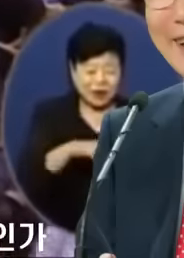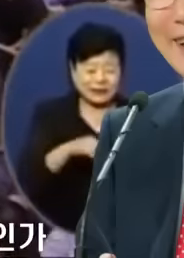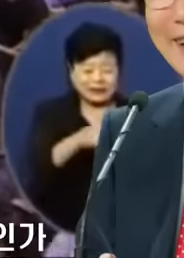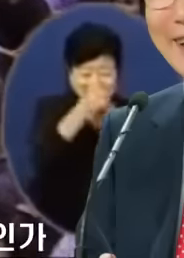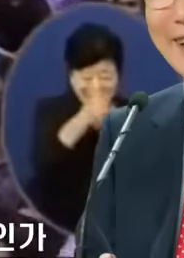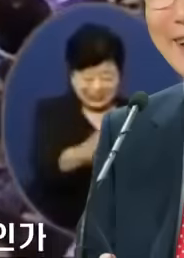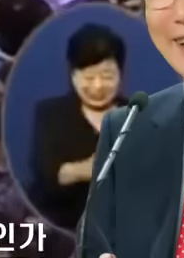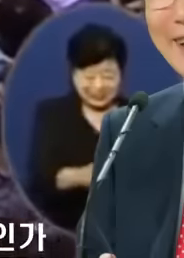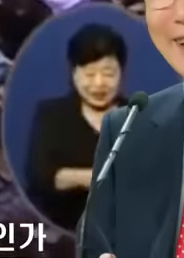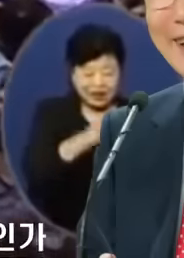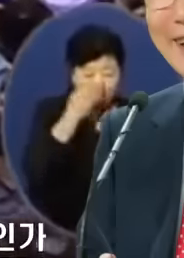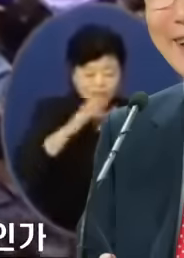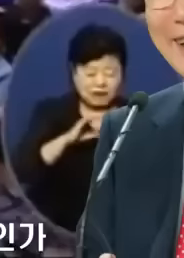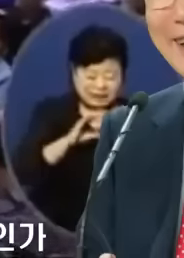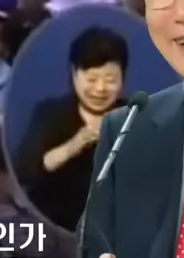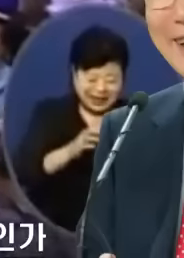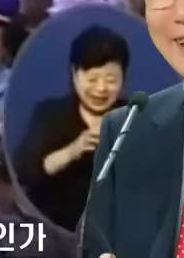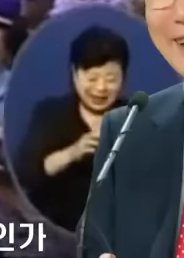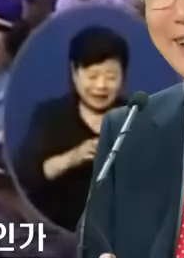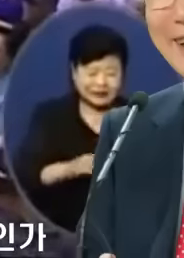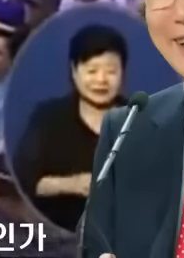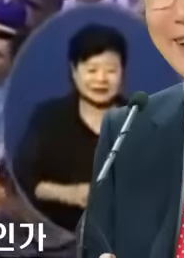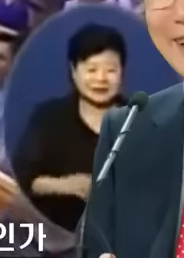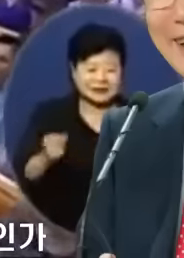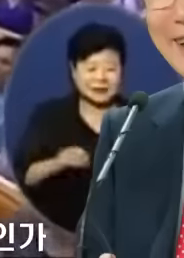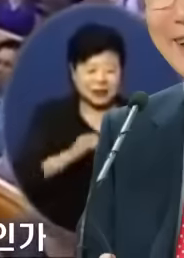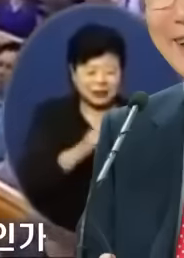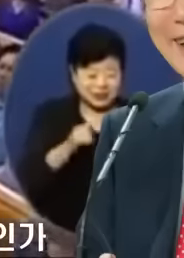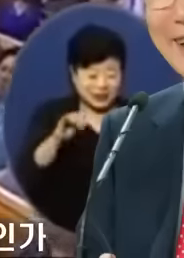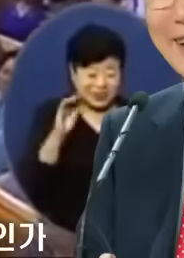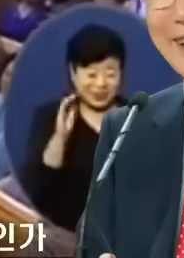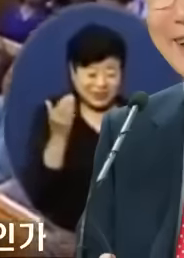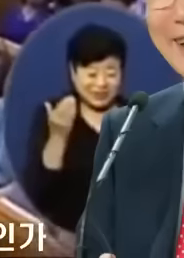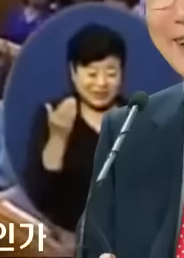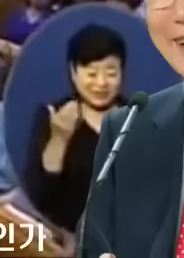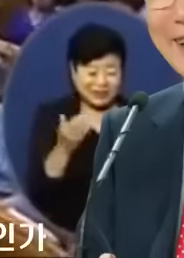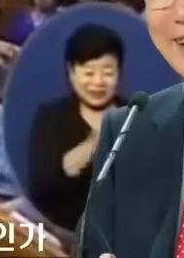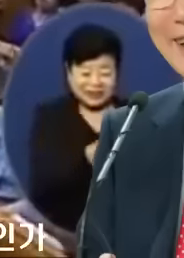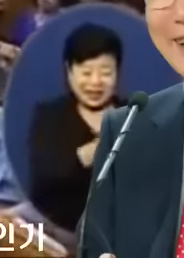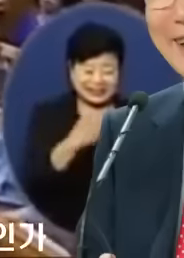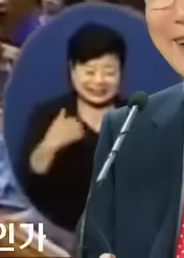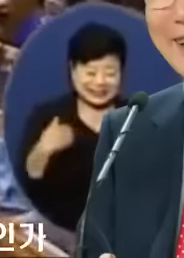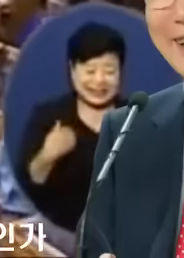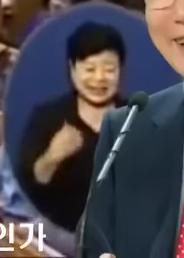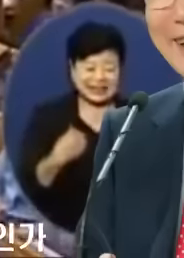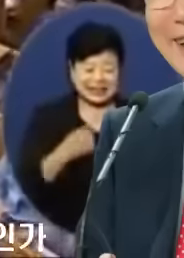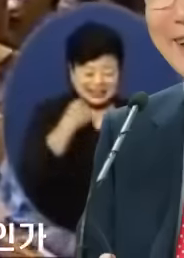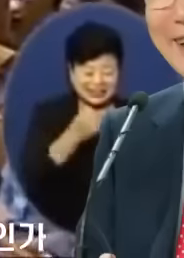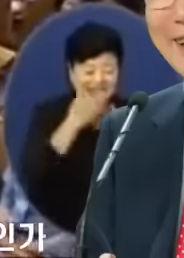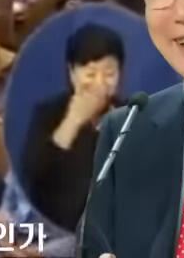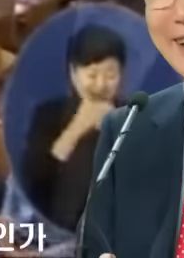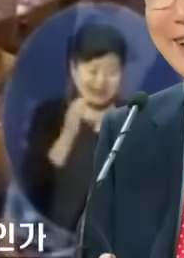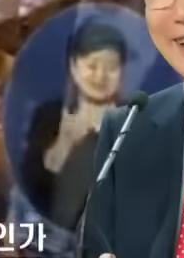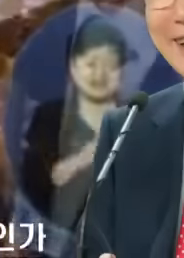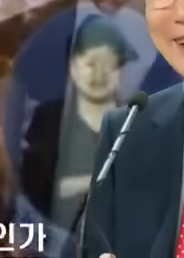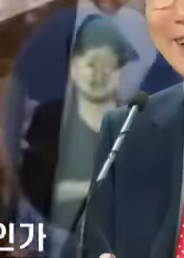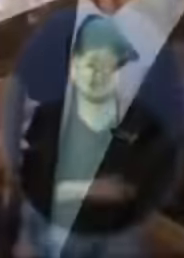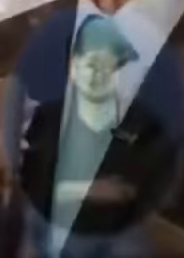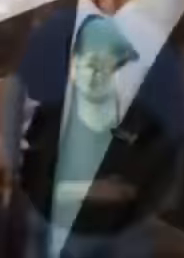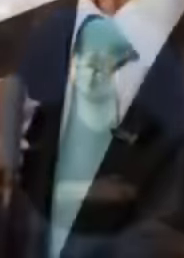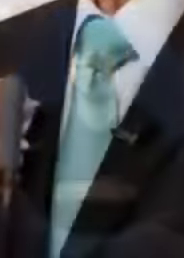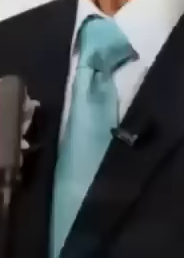왕같은 제사장이요 거룩한 나라요 그 소유된 백성이 되어서 당당하게 살아나갈 수가 있는 것입니다.